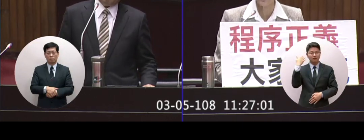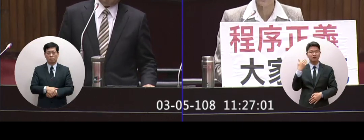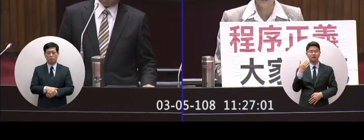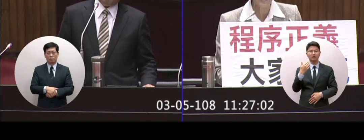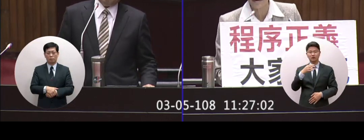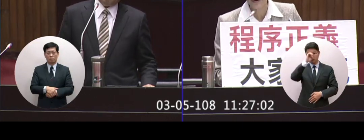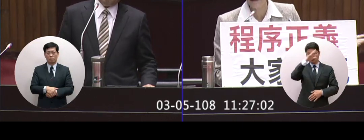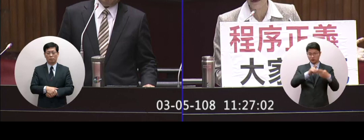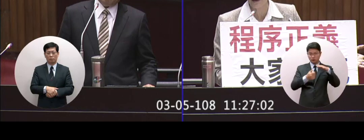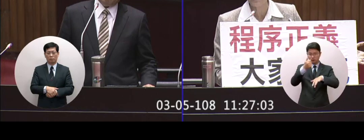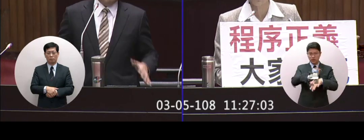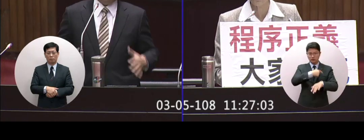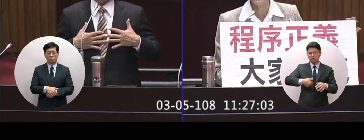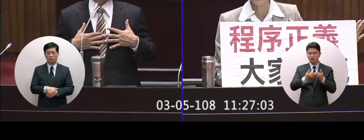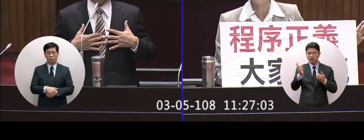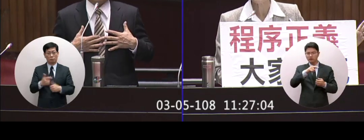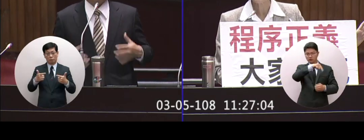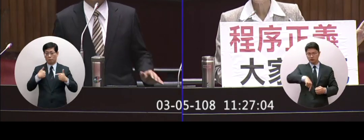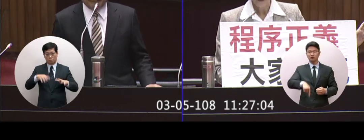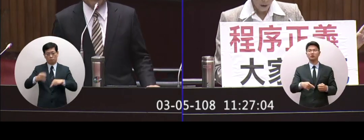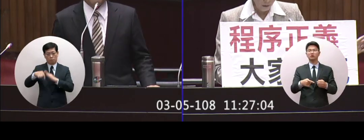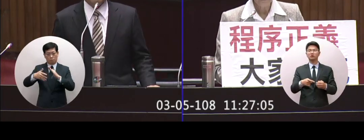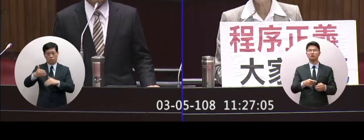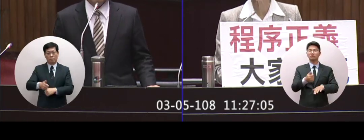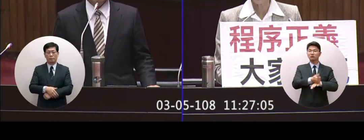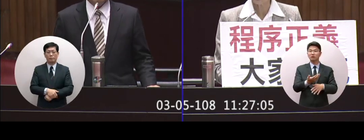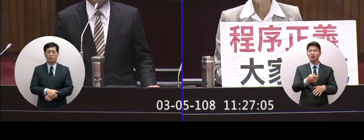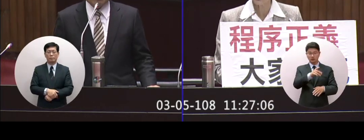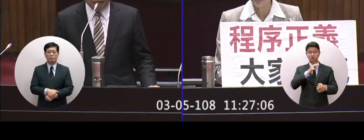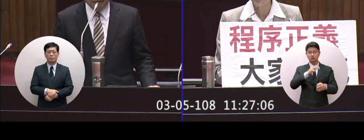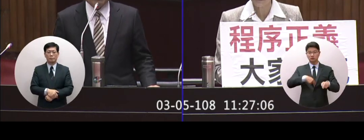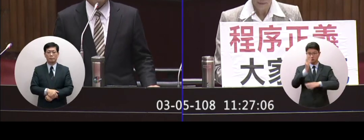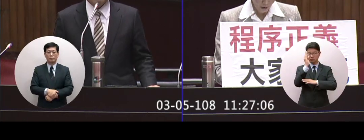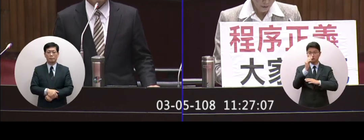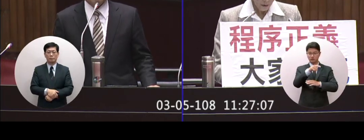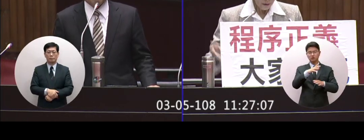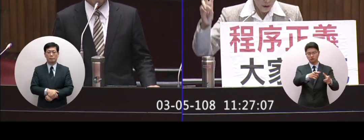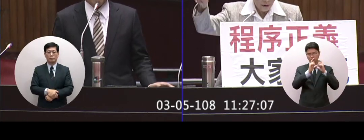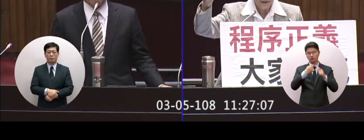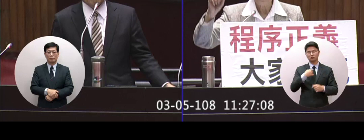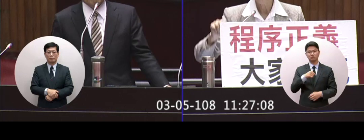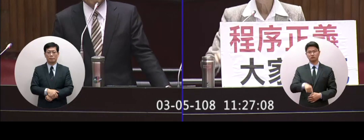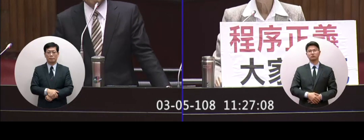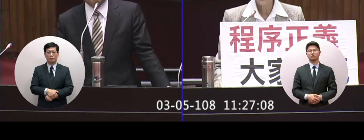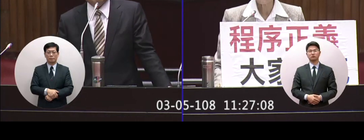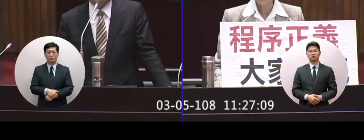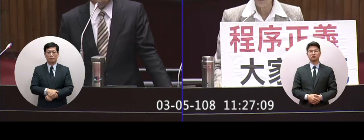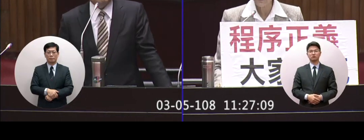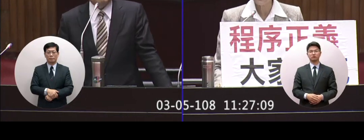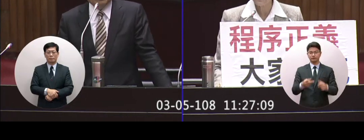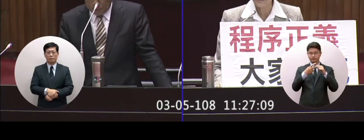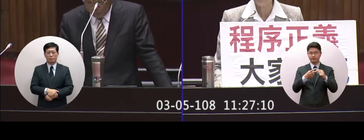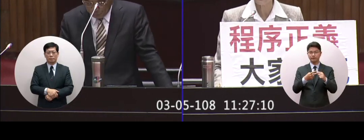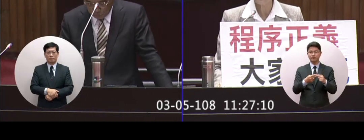主席的身份还是什么身份来？ 没有，行政院长。 好，那你就好好的给我答询。好，第二个，不在籍